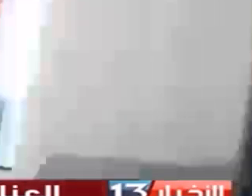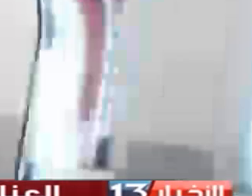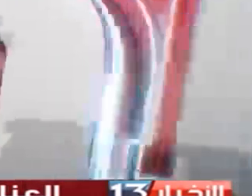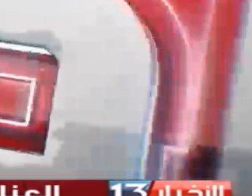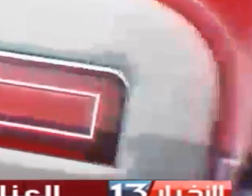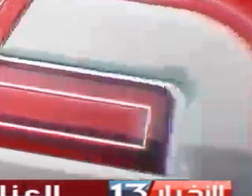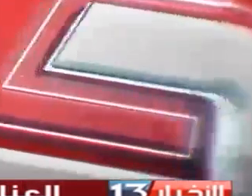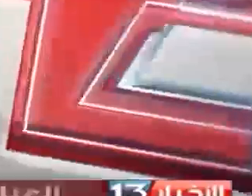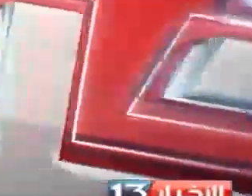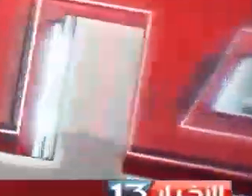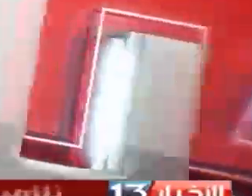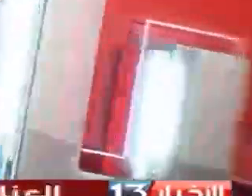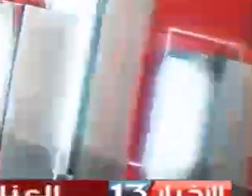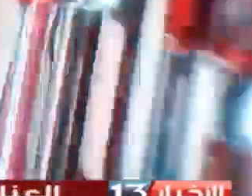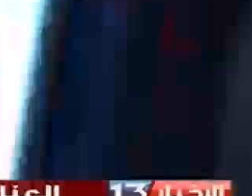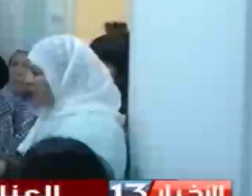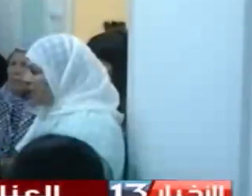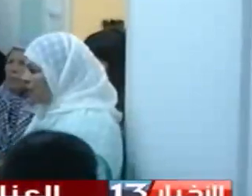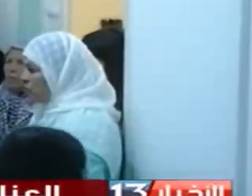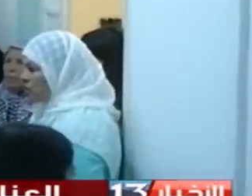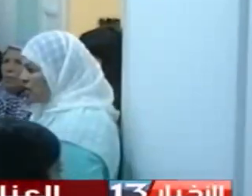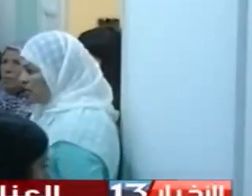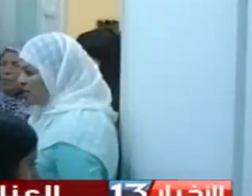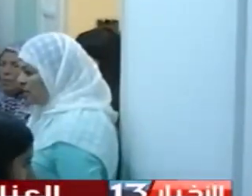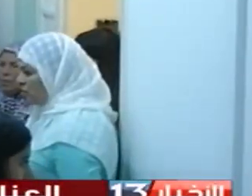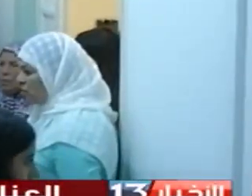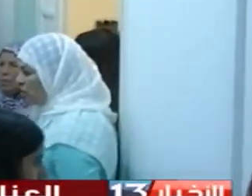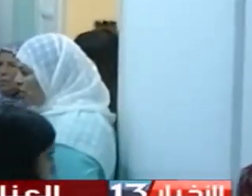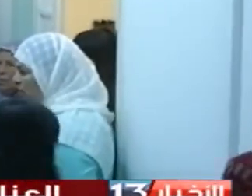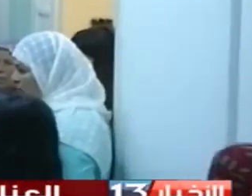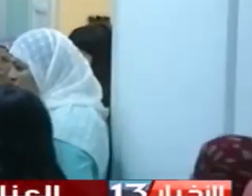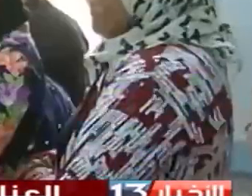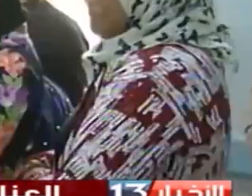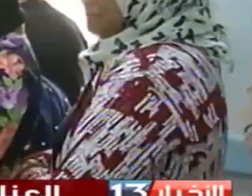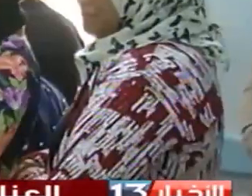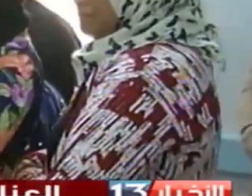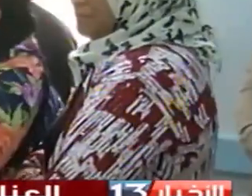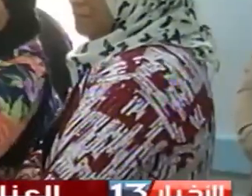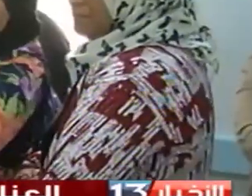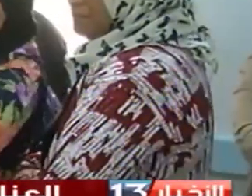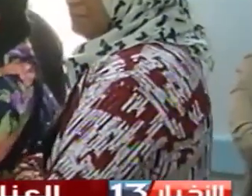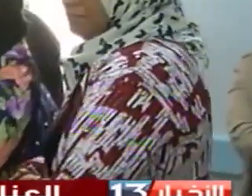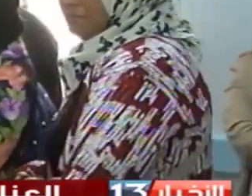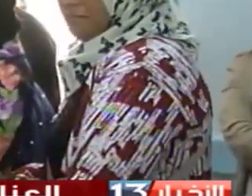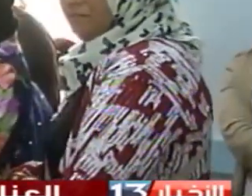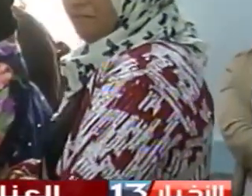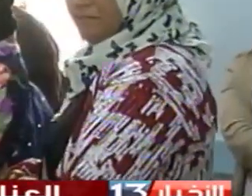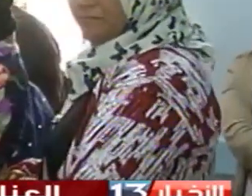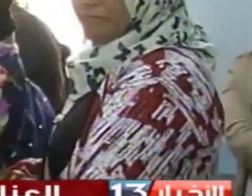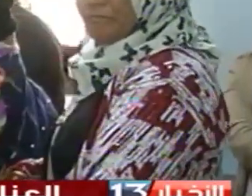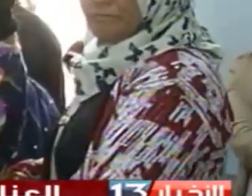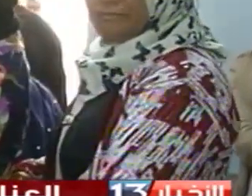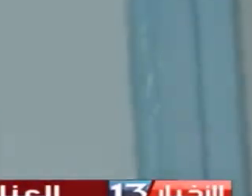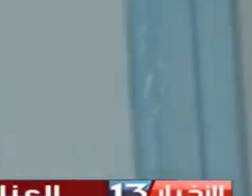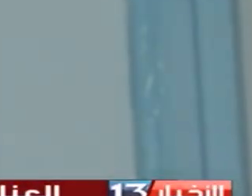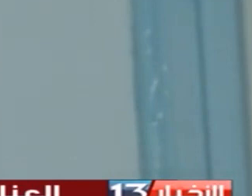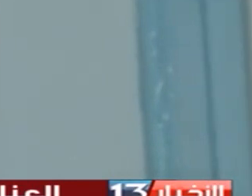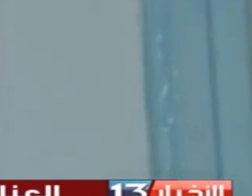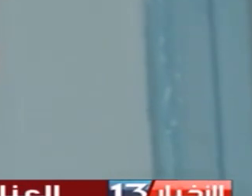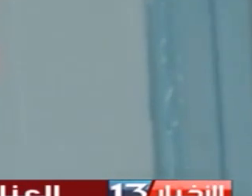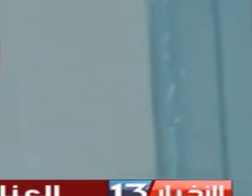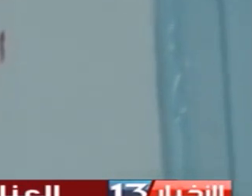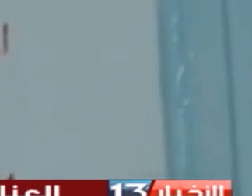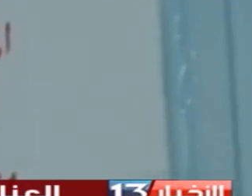للجمهوريه عدد من مرضى سرطان ابتدى يتذمرون من تاخر المواعيد الطبيه جراء نقص